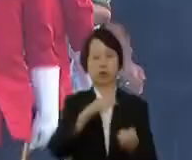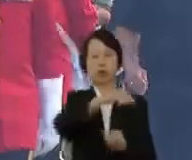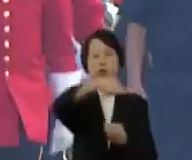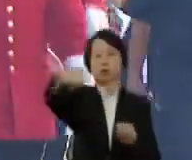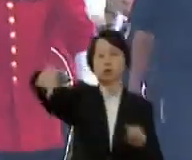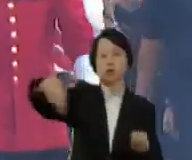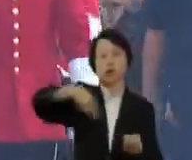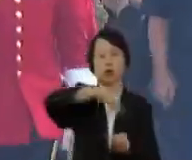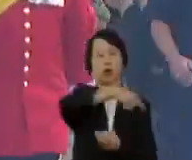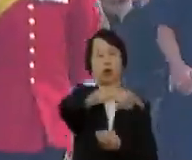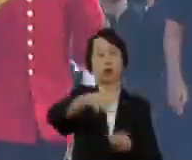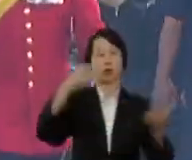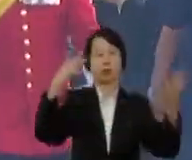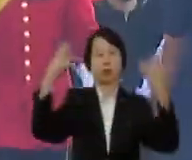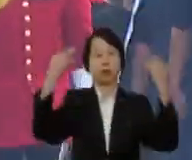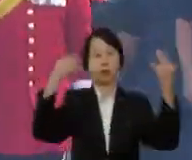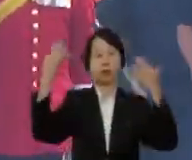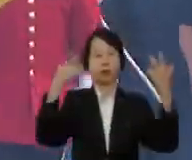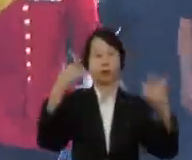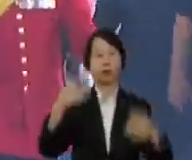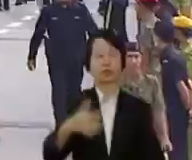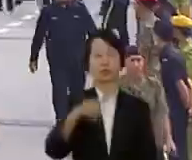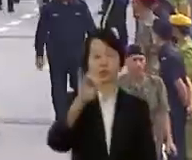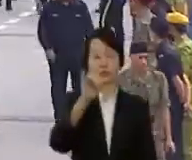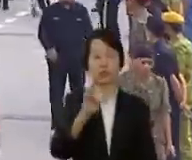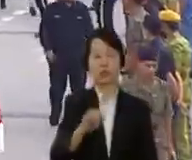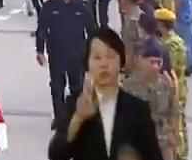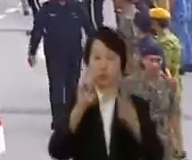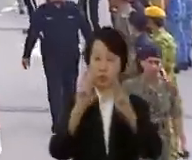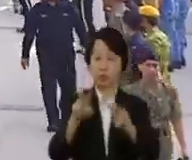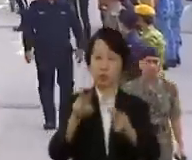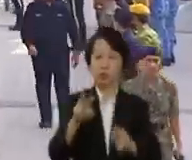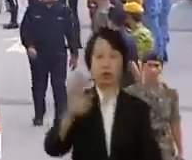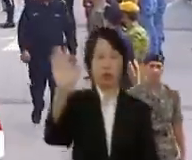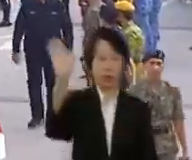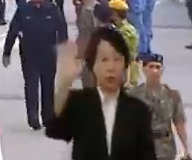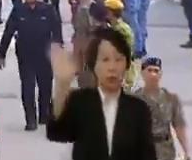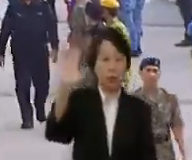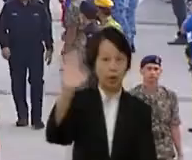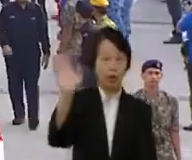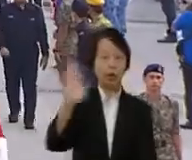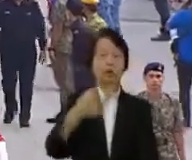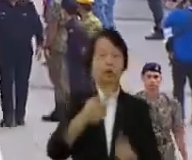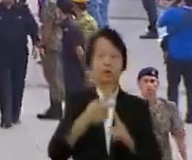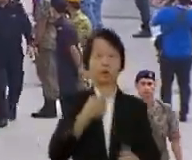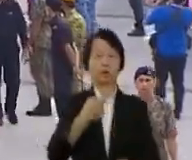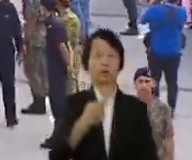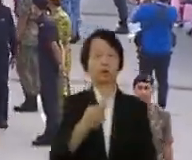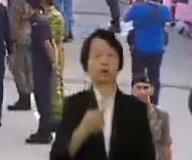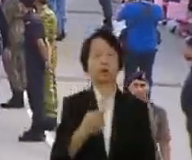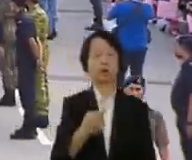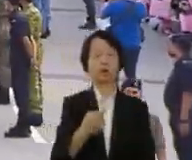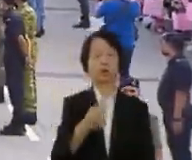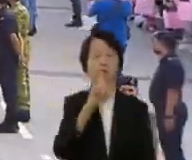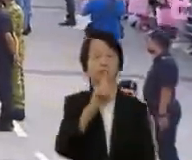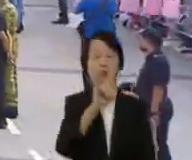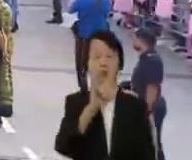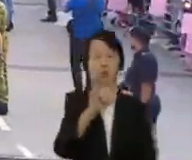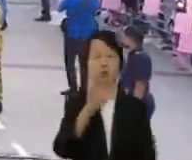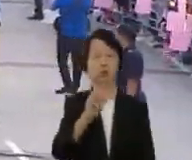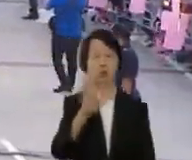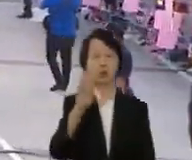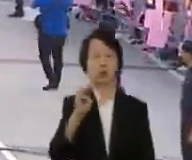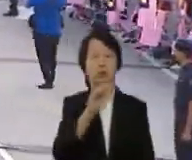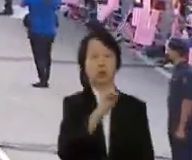suasana yang bising. Ya, kita dapat saksikan tadi lambaian daripada Kepaduli Yang Maha Mulia Seri Paduka Baginda